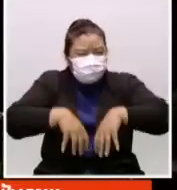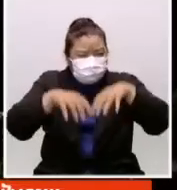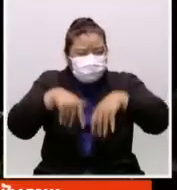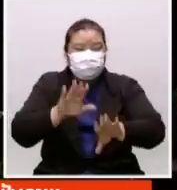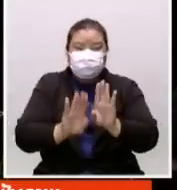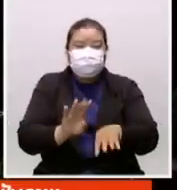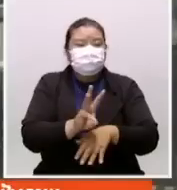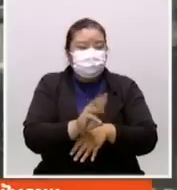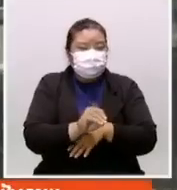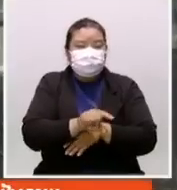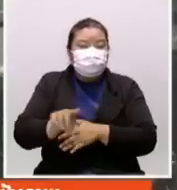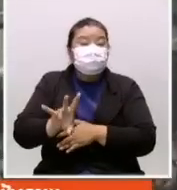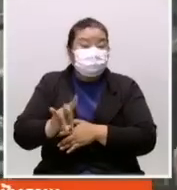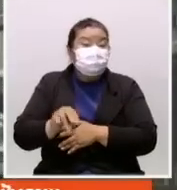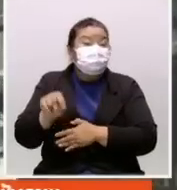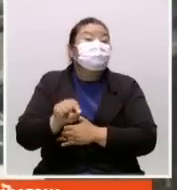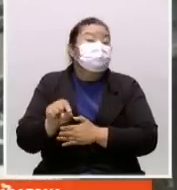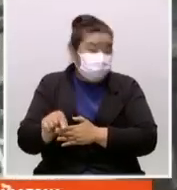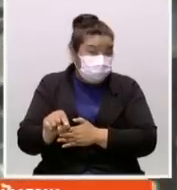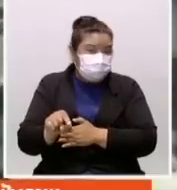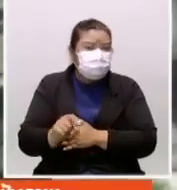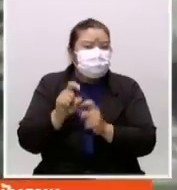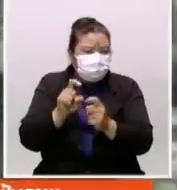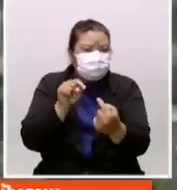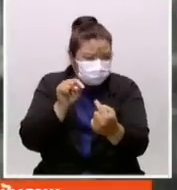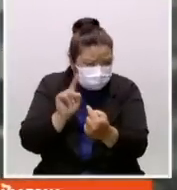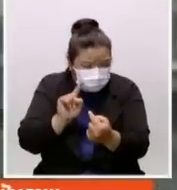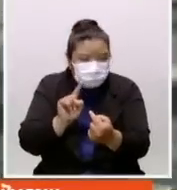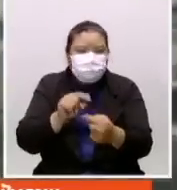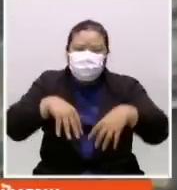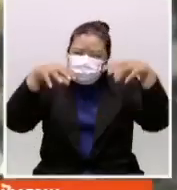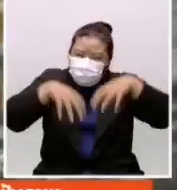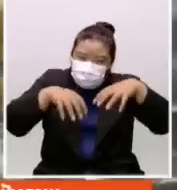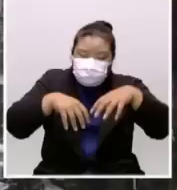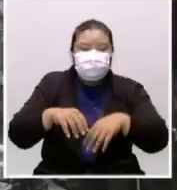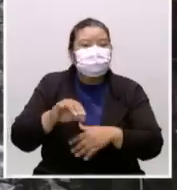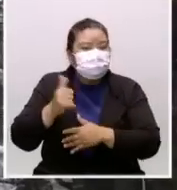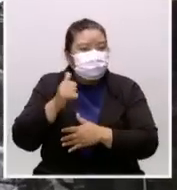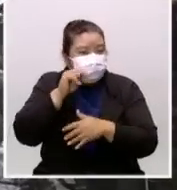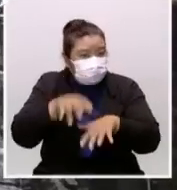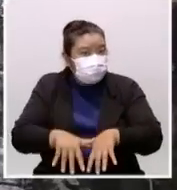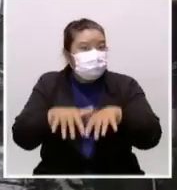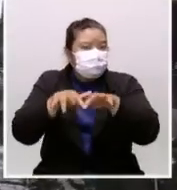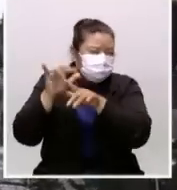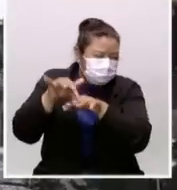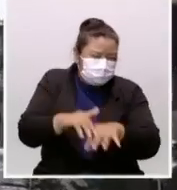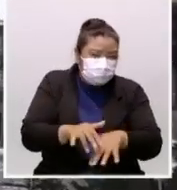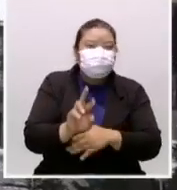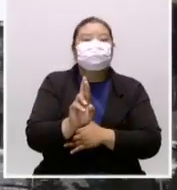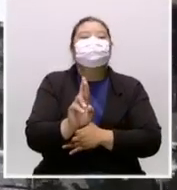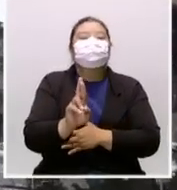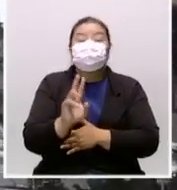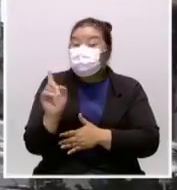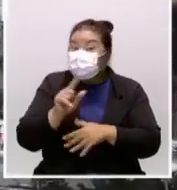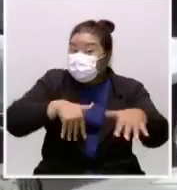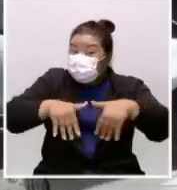60-70ของพื้นที่ขอให้ประชาชนระวังอันตรายจากฝนตกหนักอาจจะเกิดน้ำท่วมฉับพลันน้ำป่าไหลหลากตามมาได้นะครับโดยเฉพาะอย่างยิ่ง